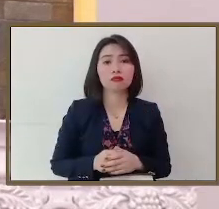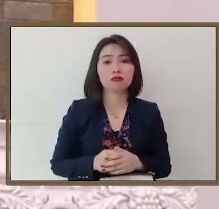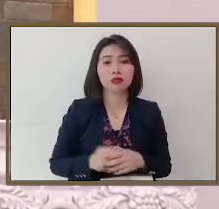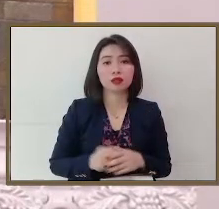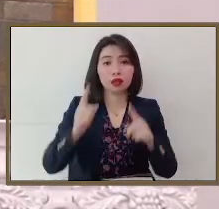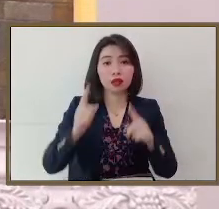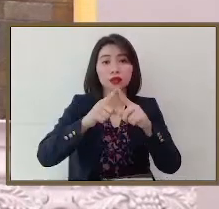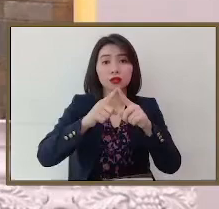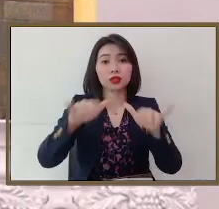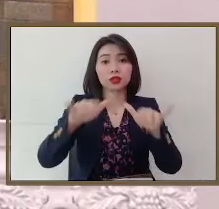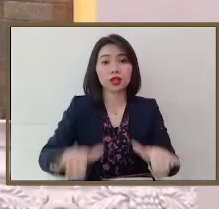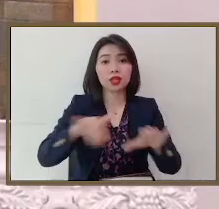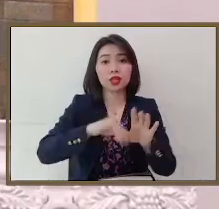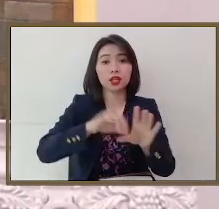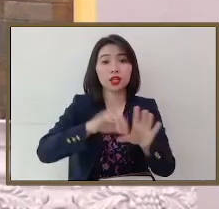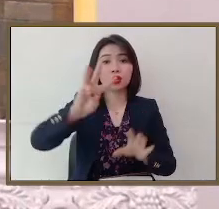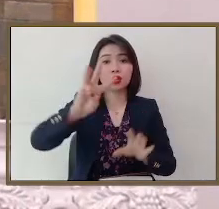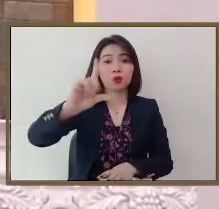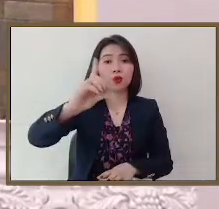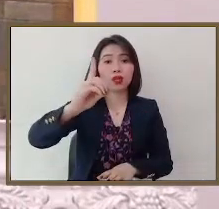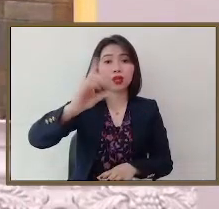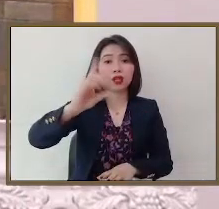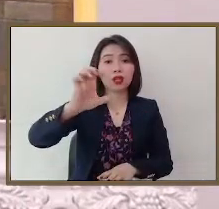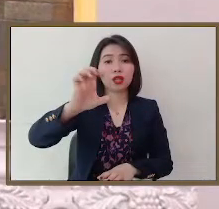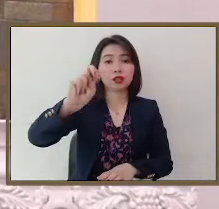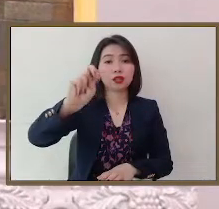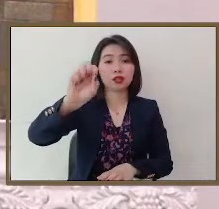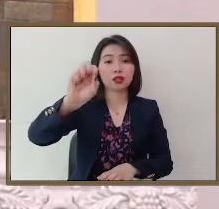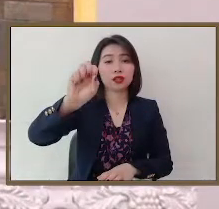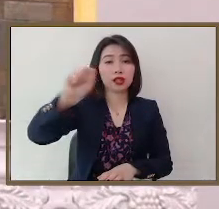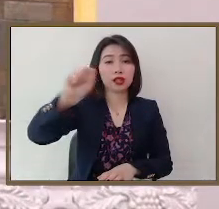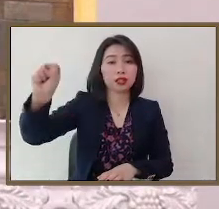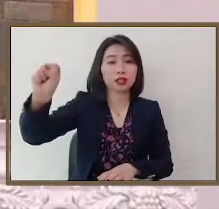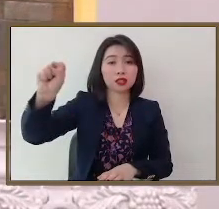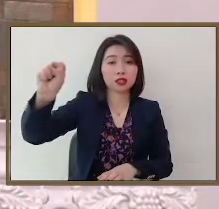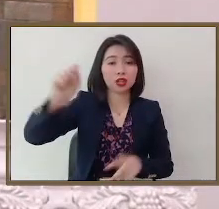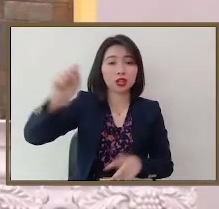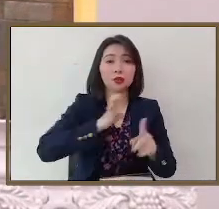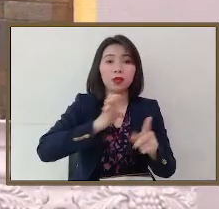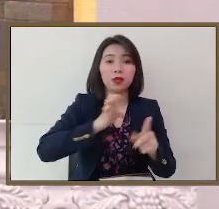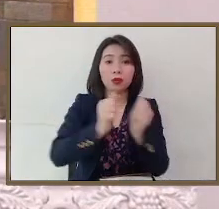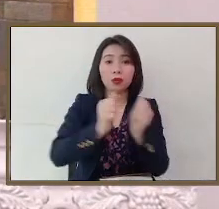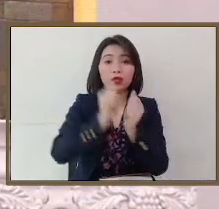Manatili ka sa disyerto, nakasama mo ang Diyos bagamat may struggle?